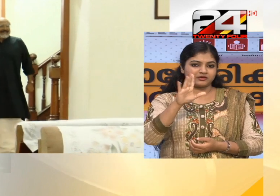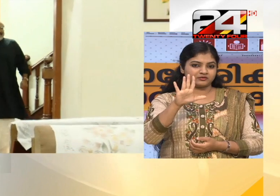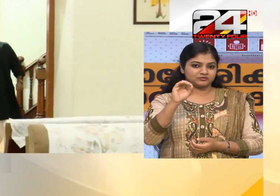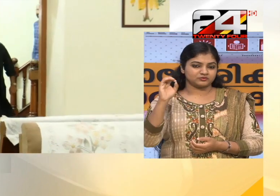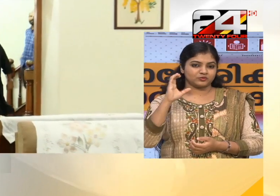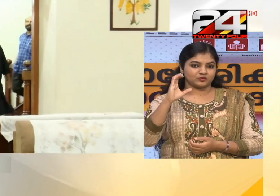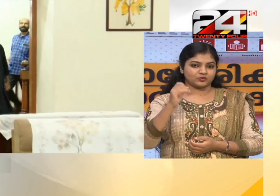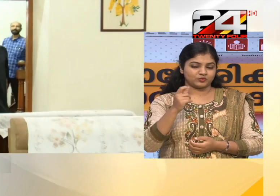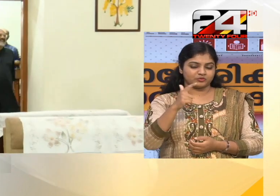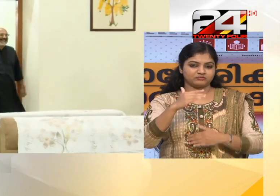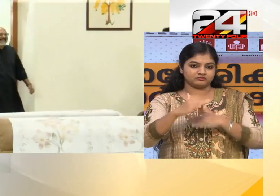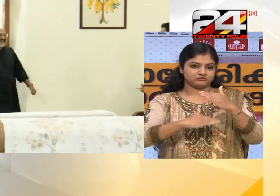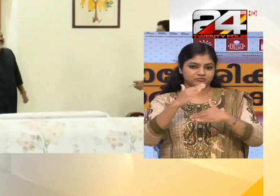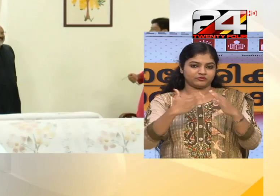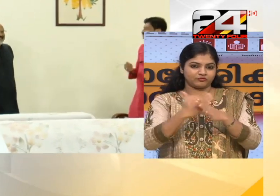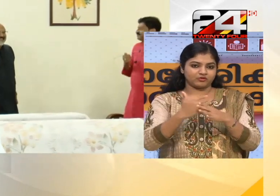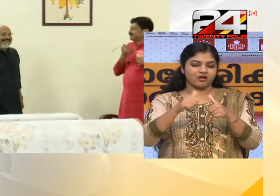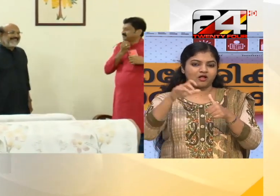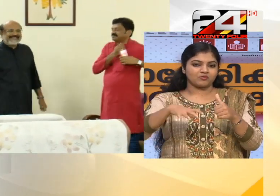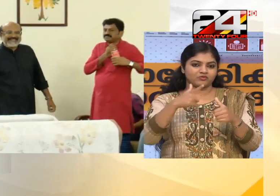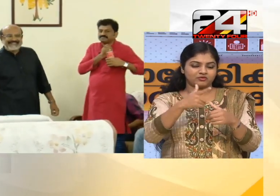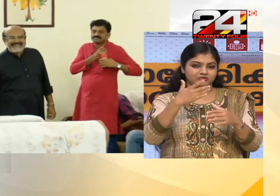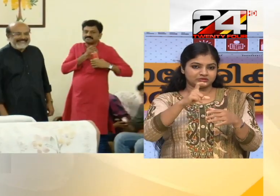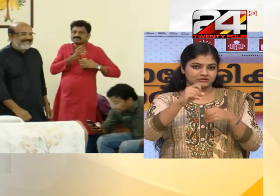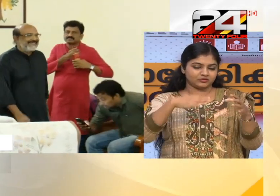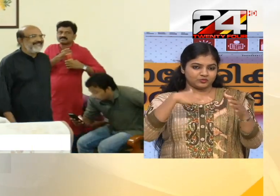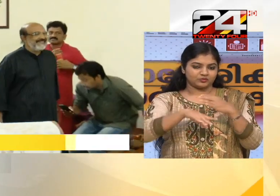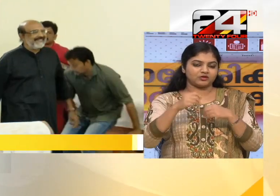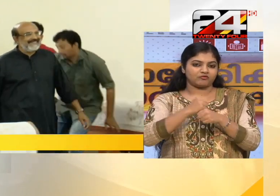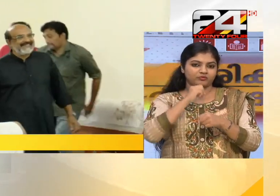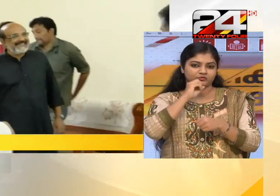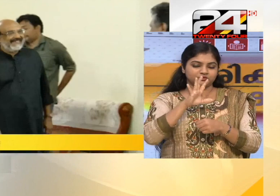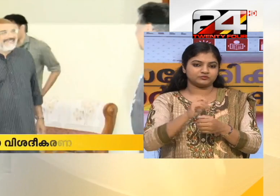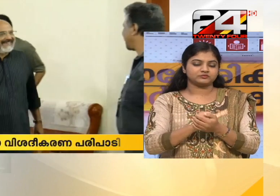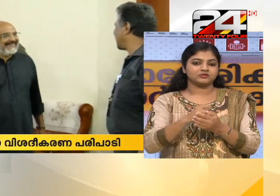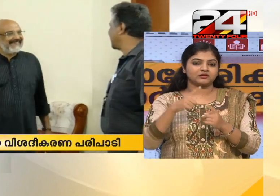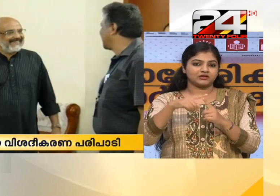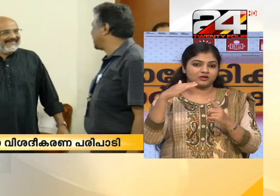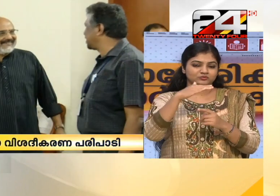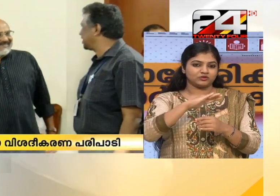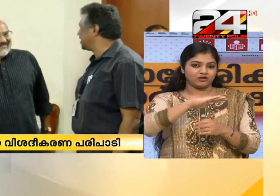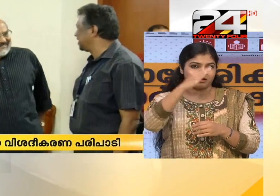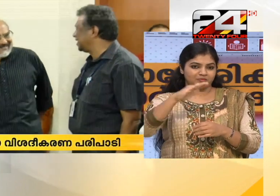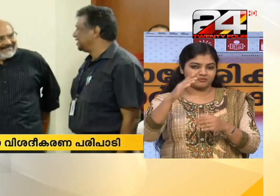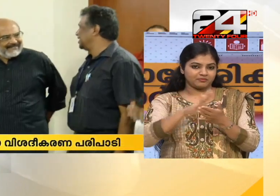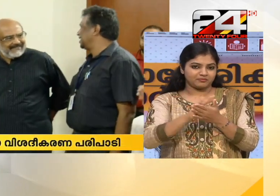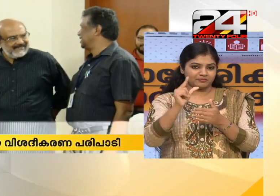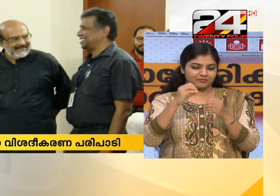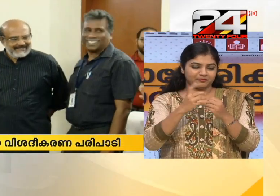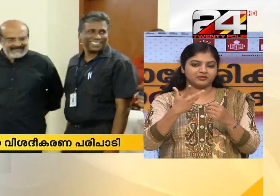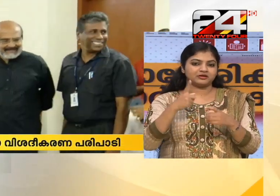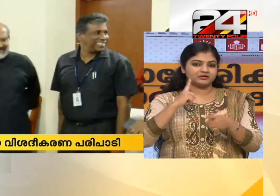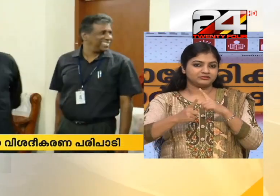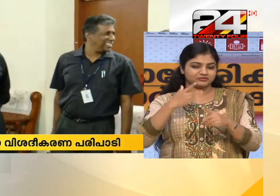1,500 കോടി രൂപയുടെ വികസന പദ്ധതികളാണ് ആലപ്പുഴ നഗരത്തിനായി കിഫ്ബിയിൽ ഉൾപ്പെടുത്തി സർക്കാർ പ്രഖ്യാപിച്ചിട്ടുള്ളത്. ട്രാൻസ്പോർട്ട് ഹബ്ബുകളും പൗരാണികത നിലനിർത്തിയുള്ള ഹെറിറ്റേജ് പദ്ധതി